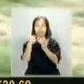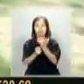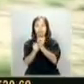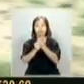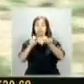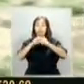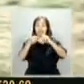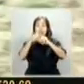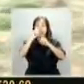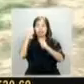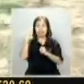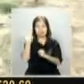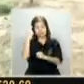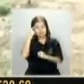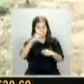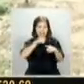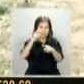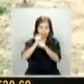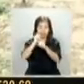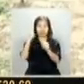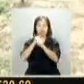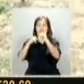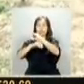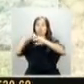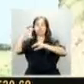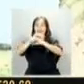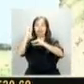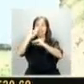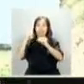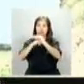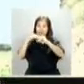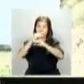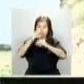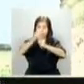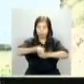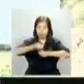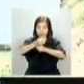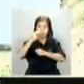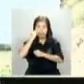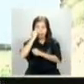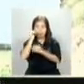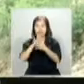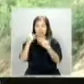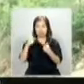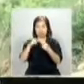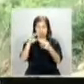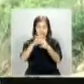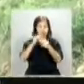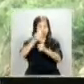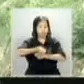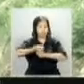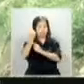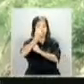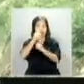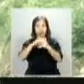ยนำงบภัยแล้งของจังหวัดมาทำโครงการที่เรียกว่าขุดลอกเปิดทางน้ำเพื่อผ่านน้ำเข้าพื้นที่ทางการเกษตรโดยใช้วิธี